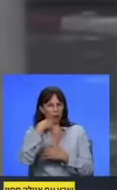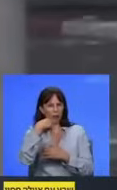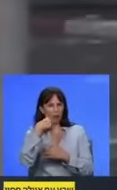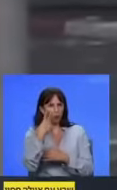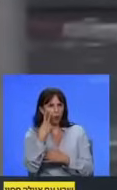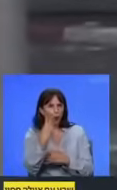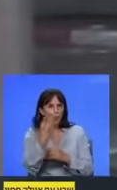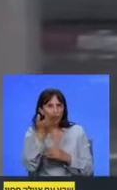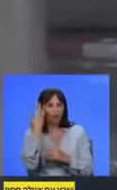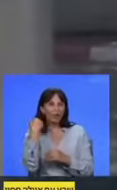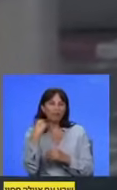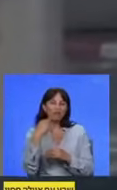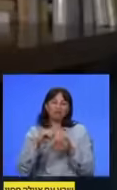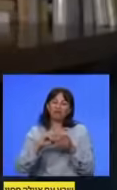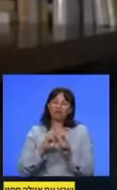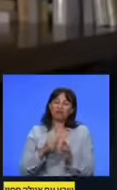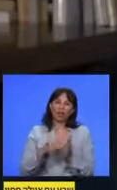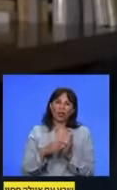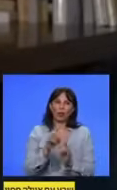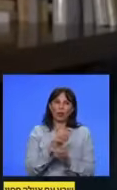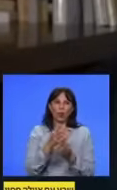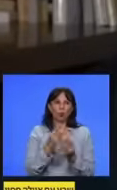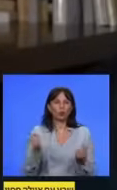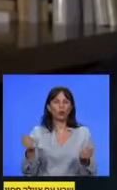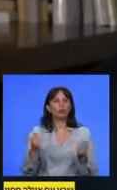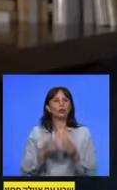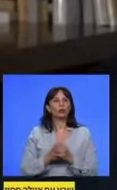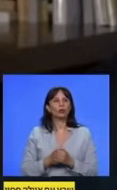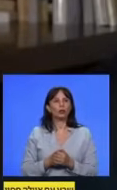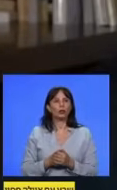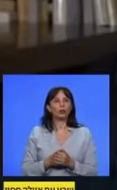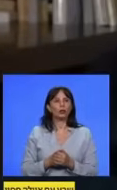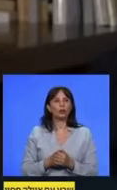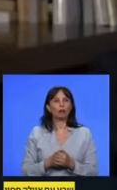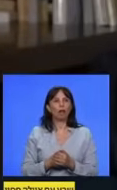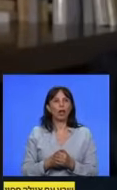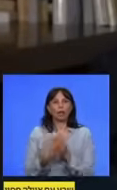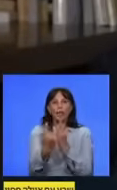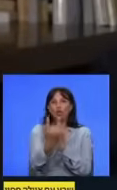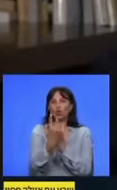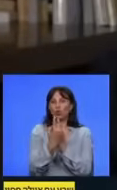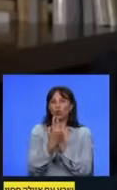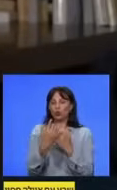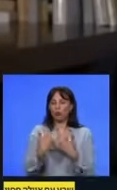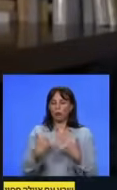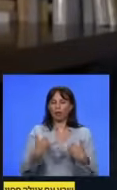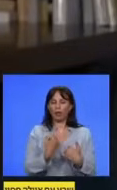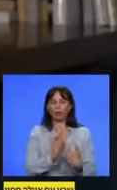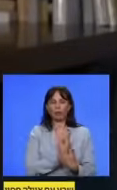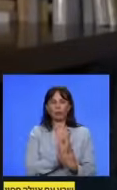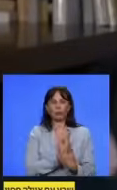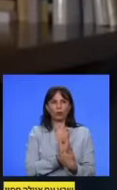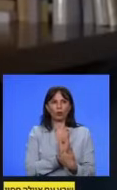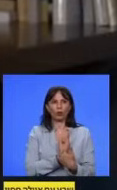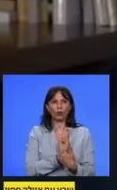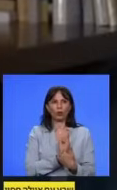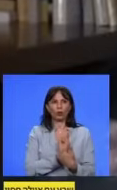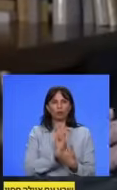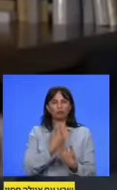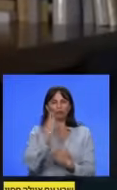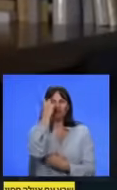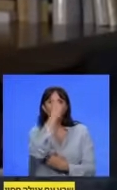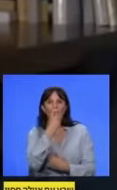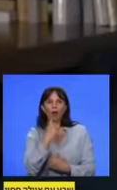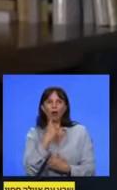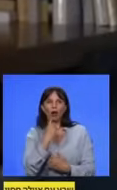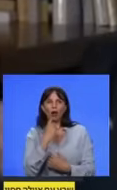אולי לכן לא חושד בו. כל ההתנהלות שמה, של הנגישות שהוא פיתח לעצמו, מעוררת אצלי תהייה האם